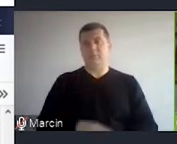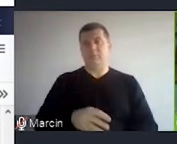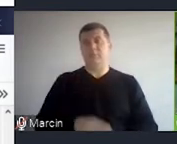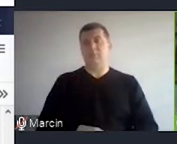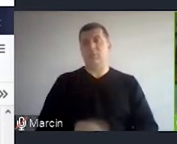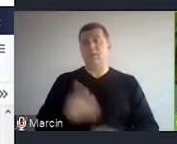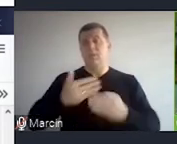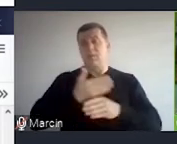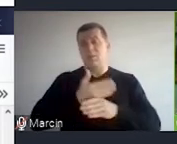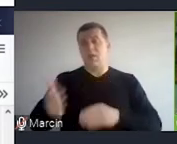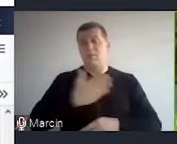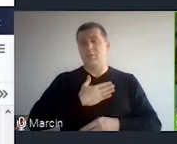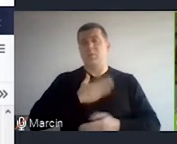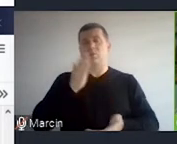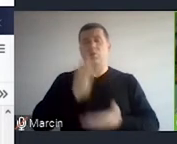Ponieważ